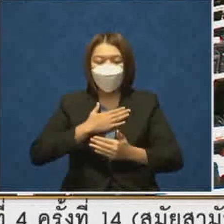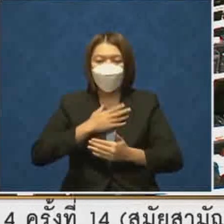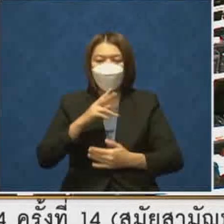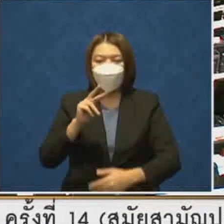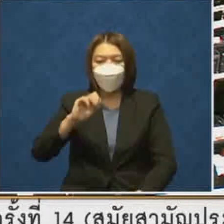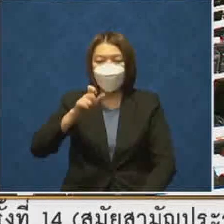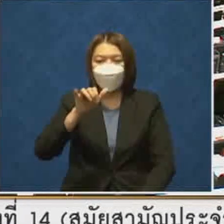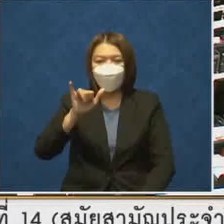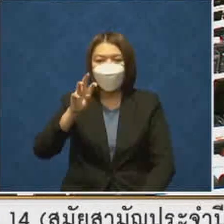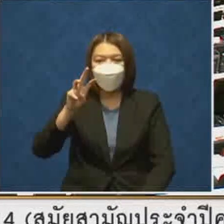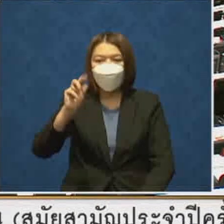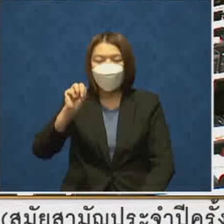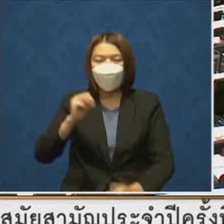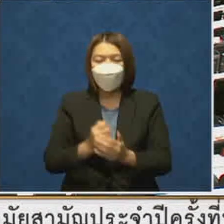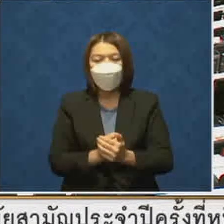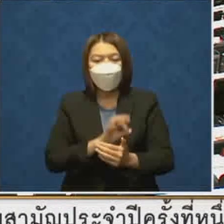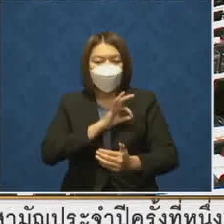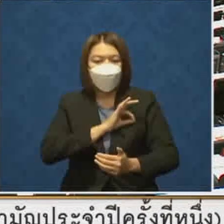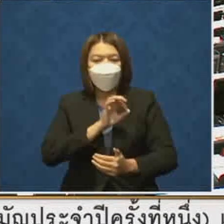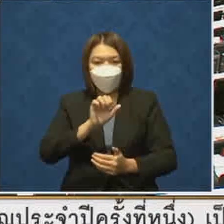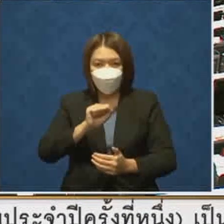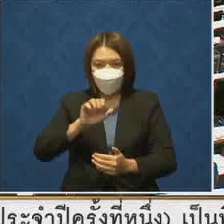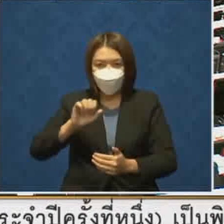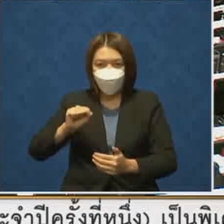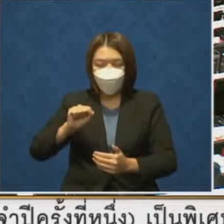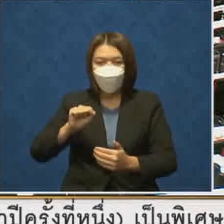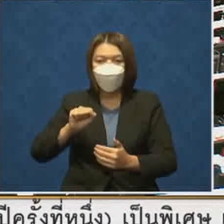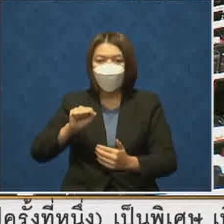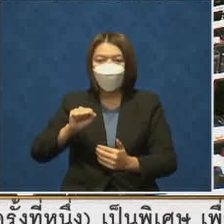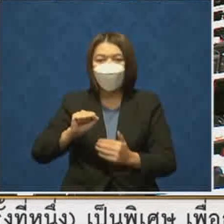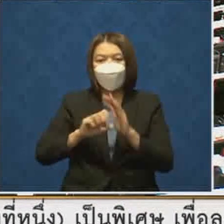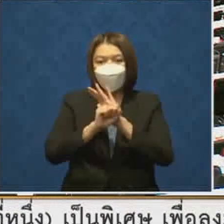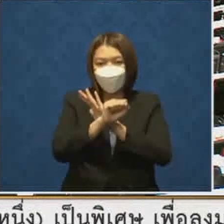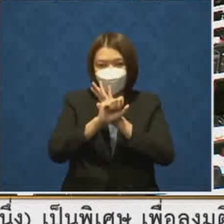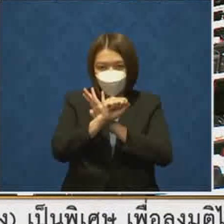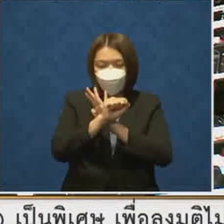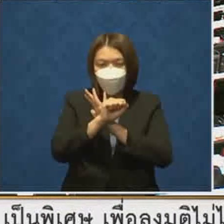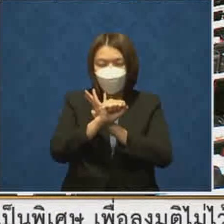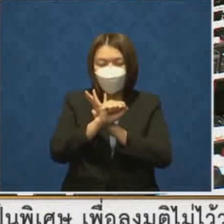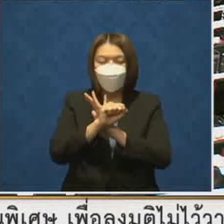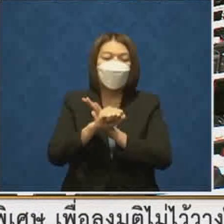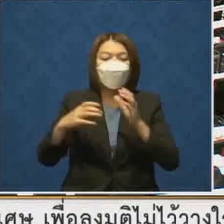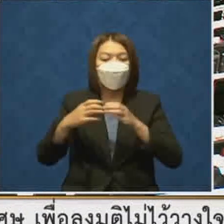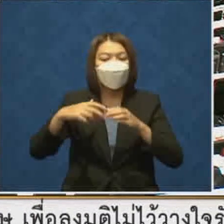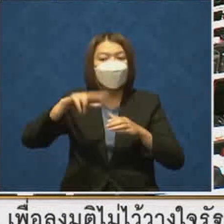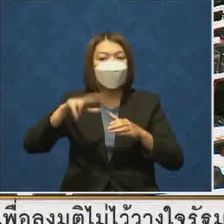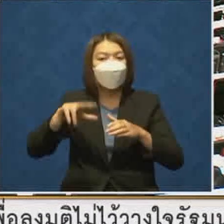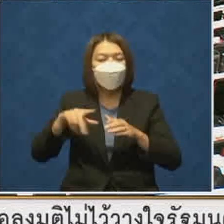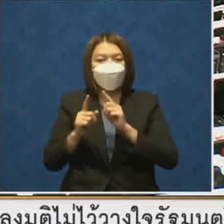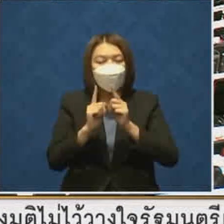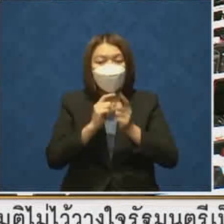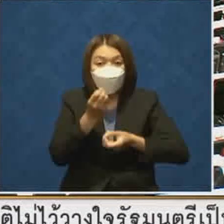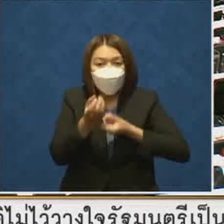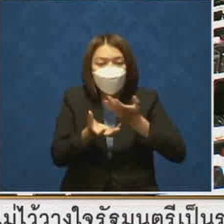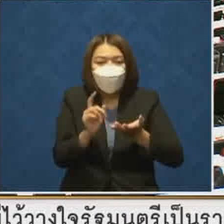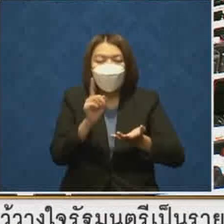ไรทั้งสิ้น ไม่มีความหมายไม่มีนัยยะอะไรทั้งสิ้นไม่ได้นำไปจริง จริ งใช่ ค่ะ เป็นแค่ลมที่พ่นมาจากว่าออกจากปากเป็น